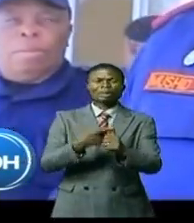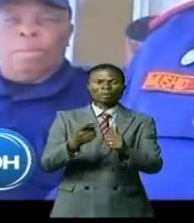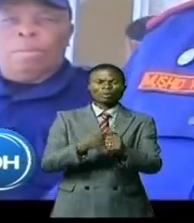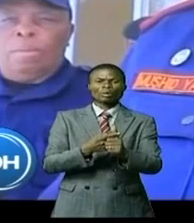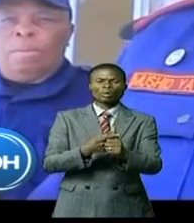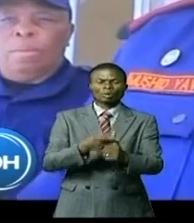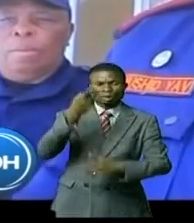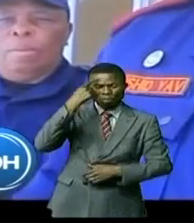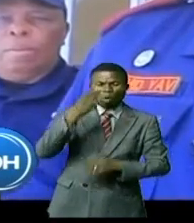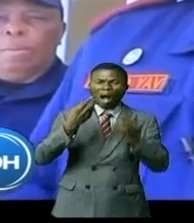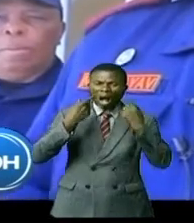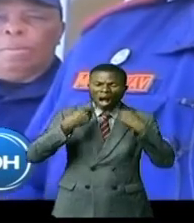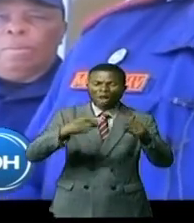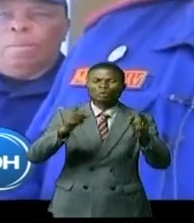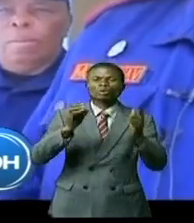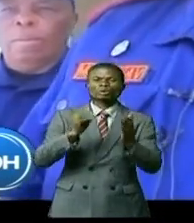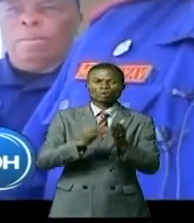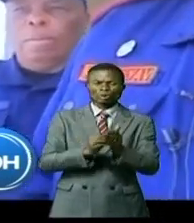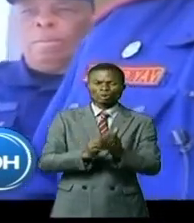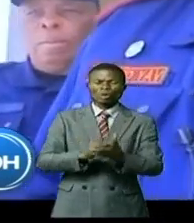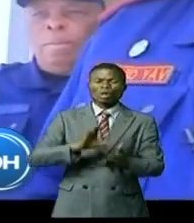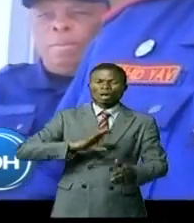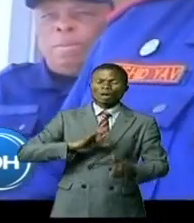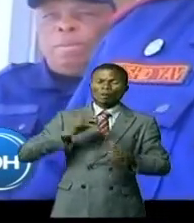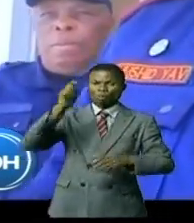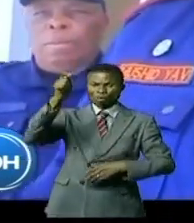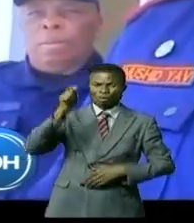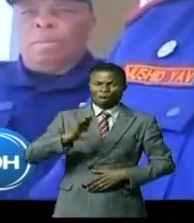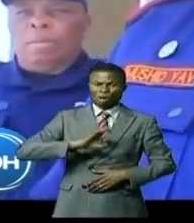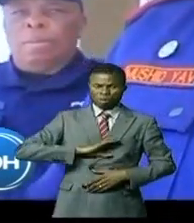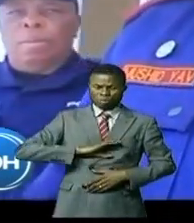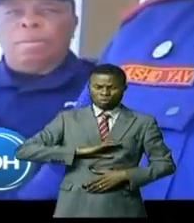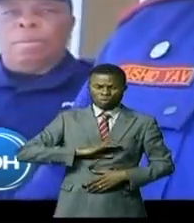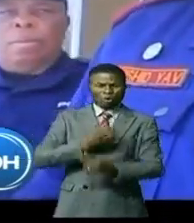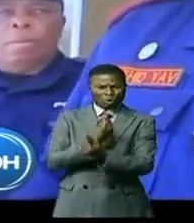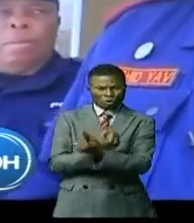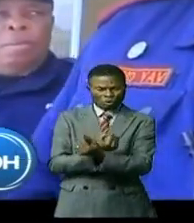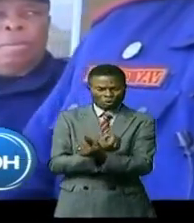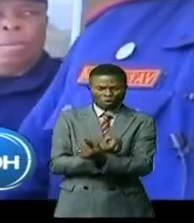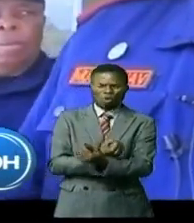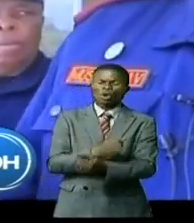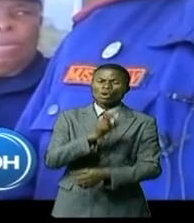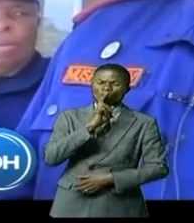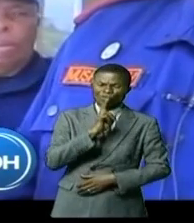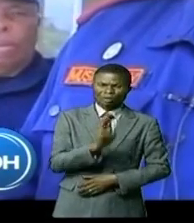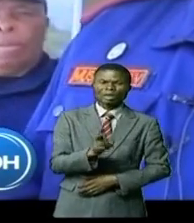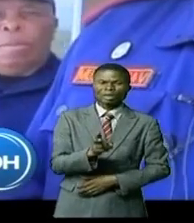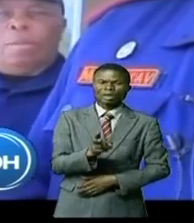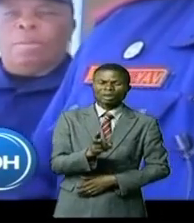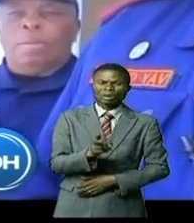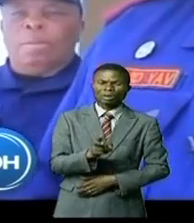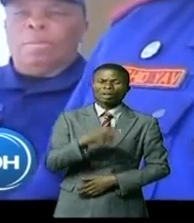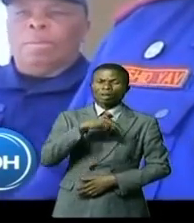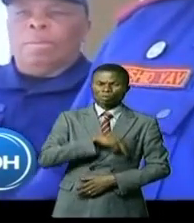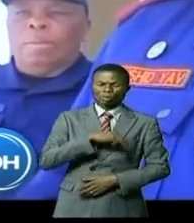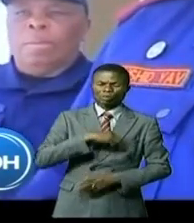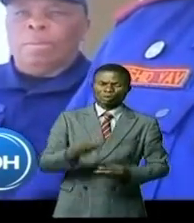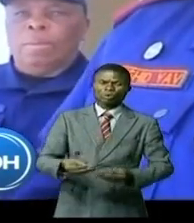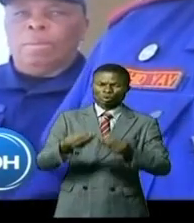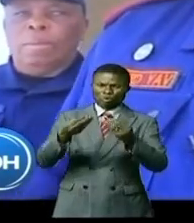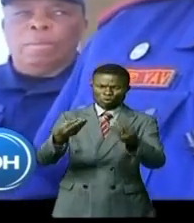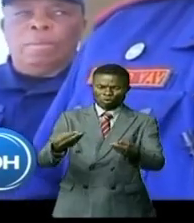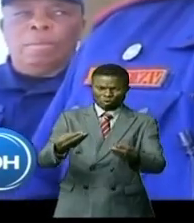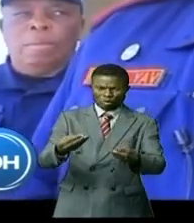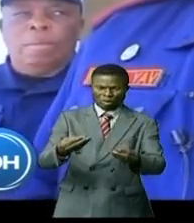C'était pour rappeler cette police pour observer scrupuleusement les missions de la